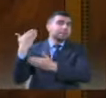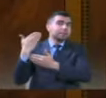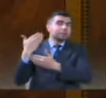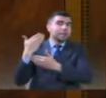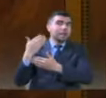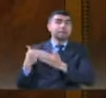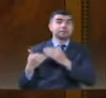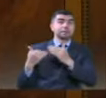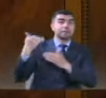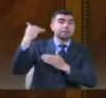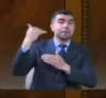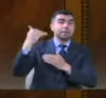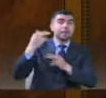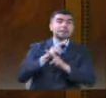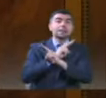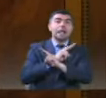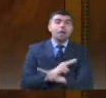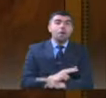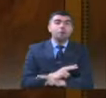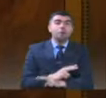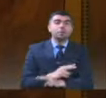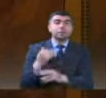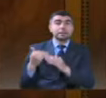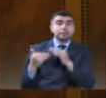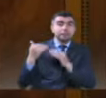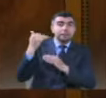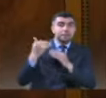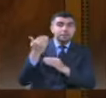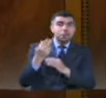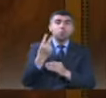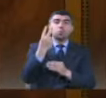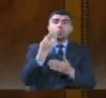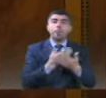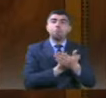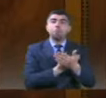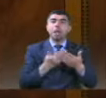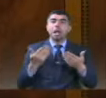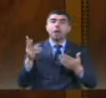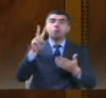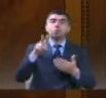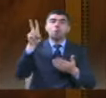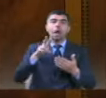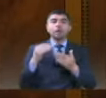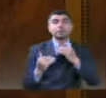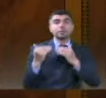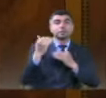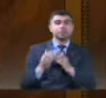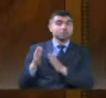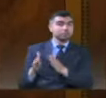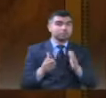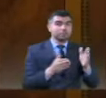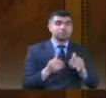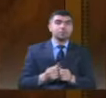التقاعد وحافظت كرامة المتقاعدين من أزيد من 2 مليار دولار آنذاك. سيد رئيس